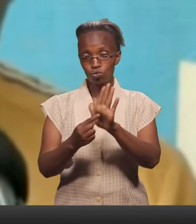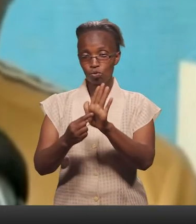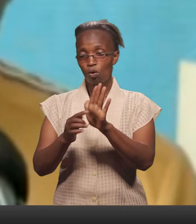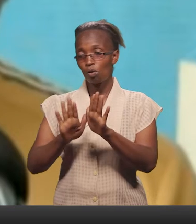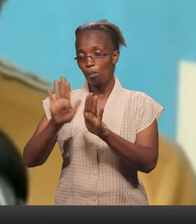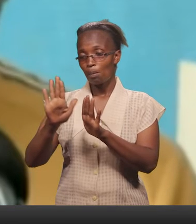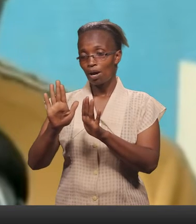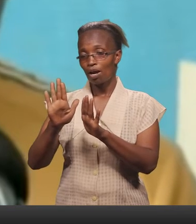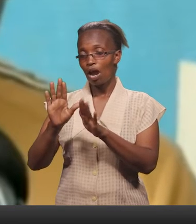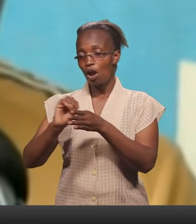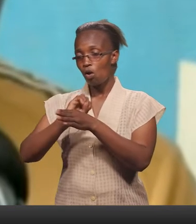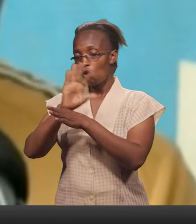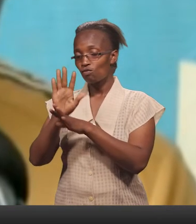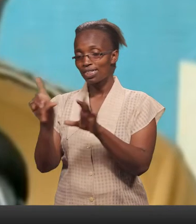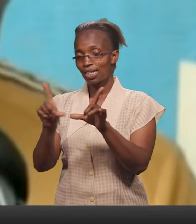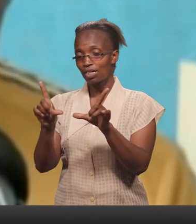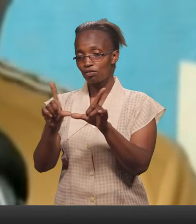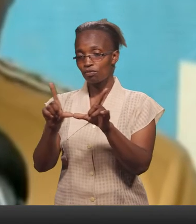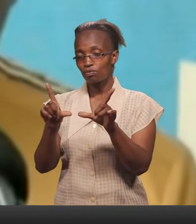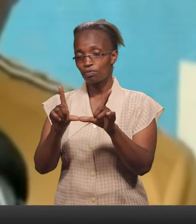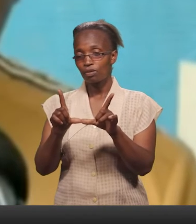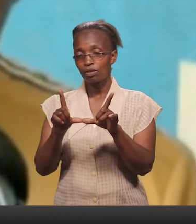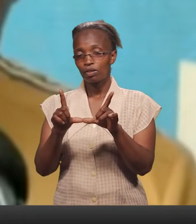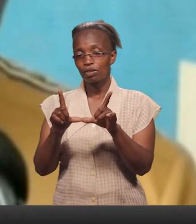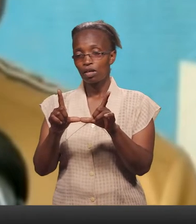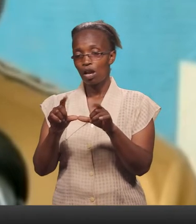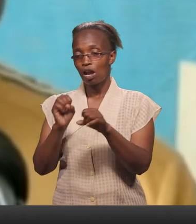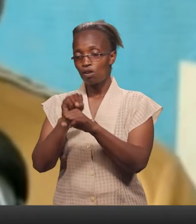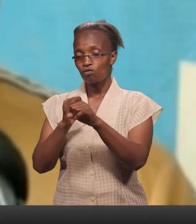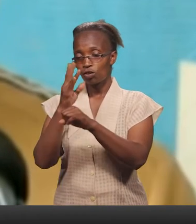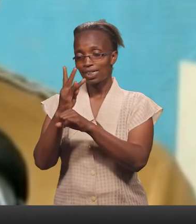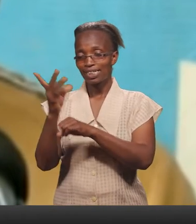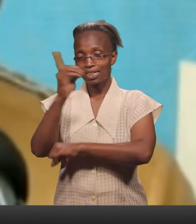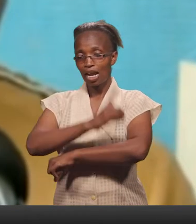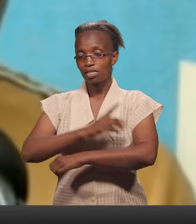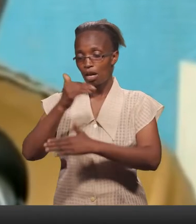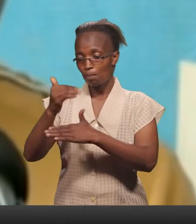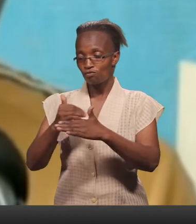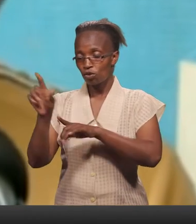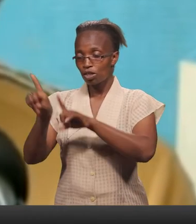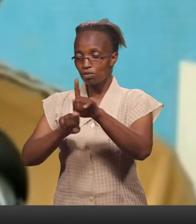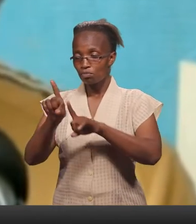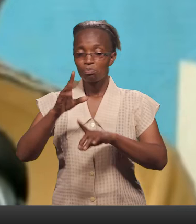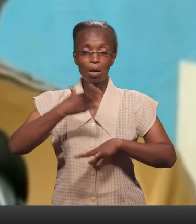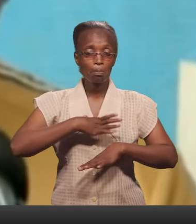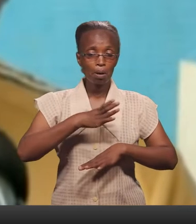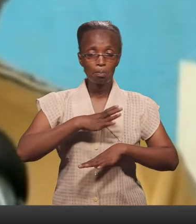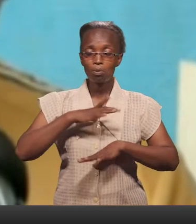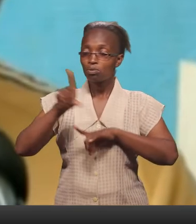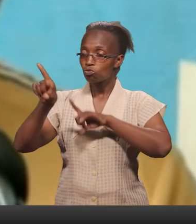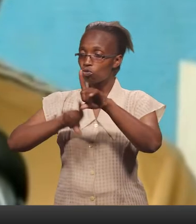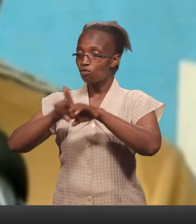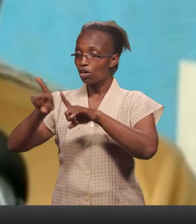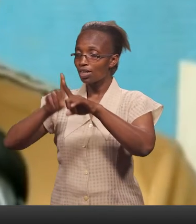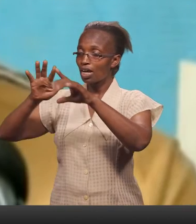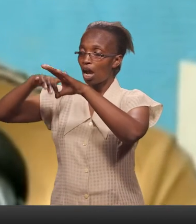COVID-19 PCR tests with a validity of maximum or 14 days prior to travel. Persons traveling out of the